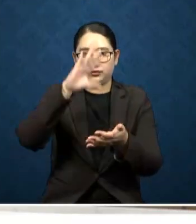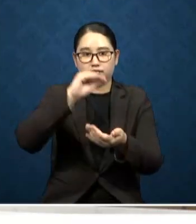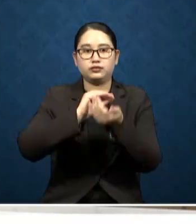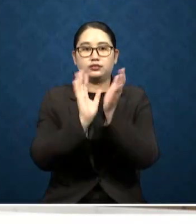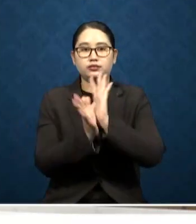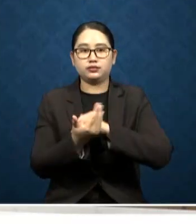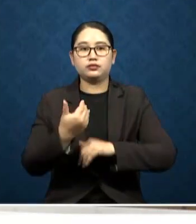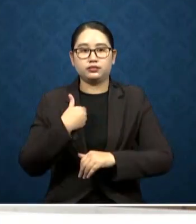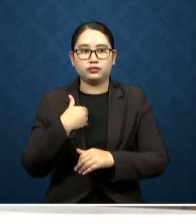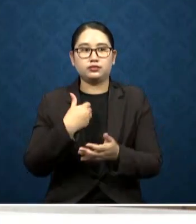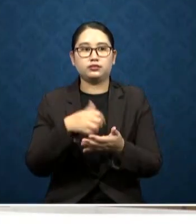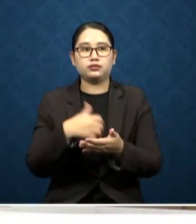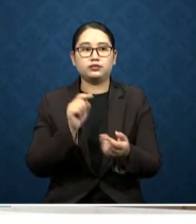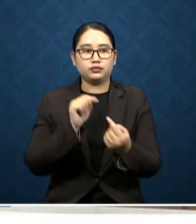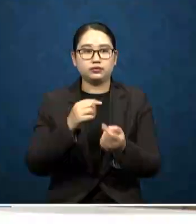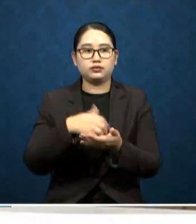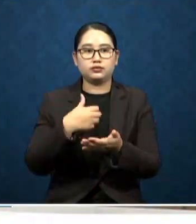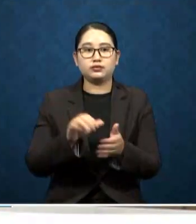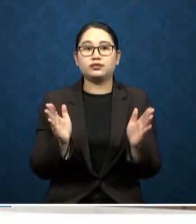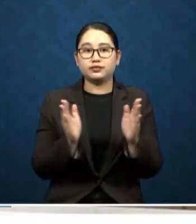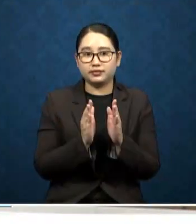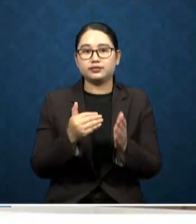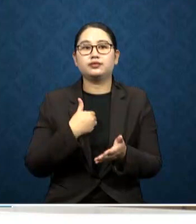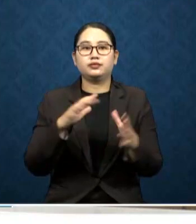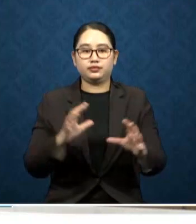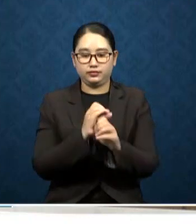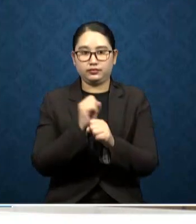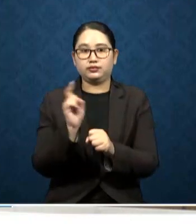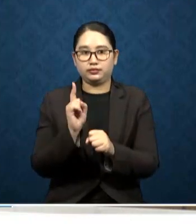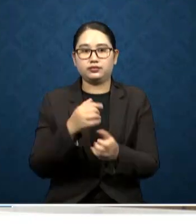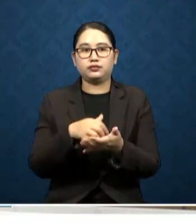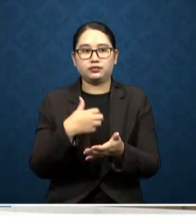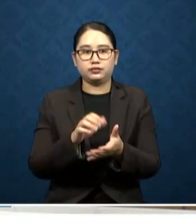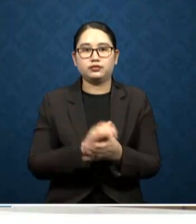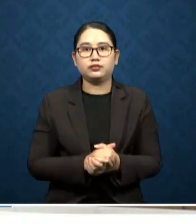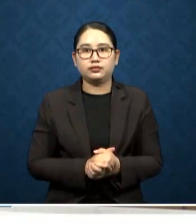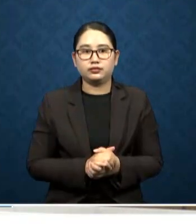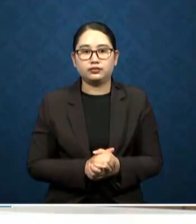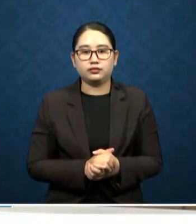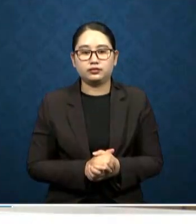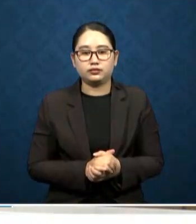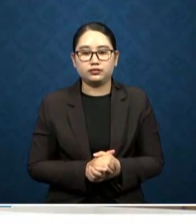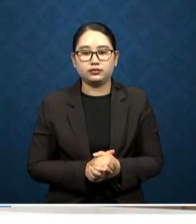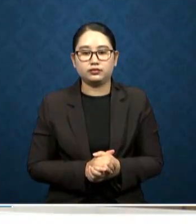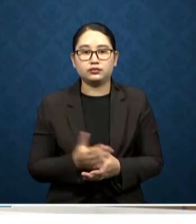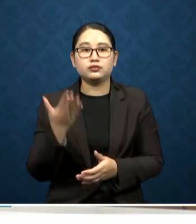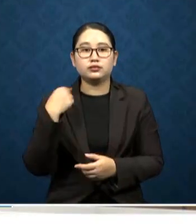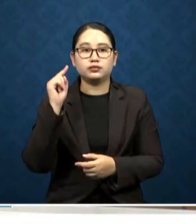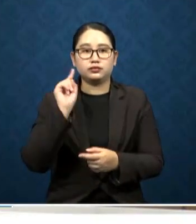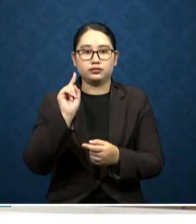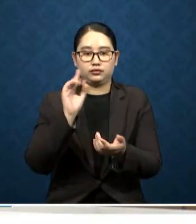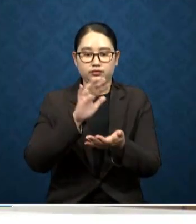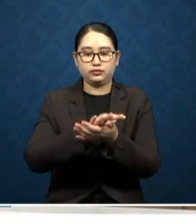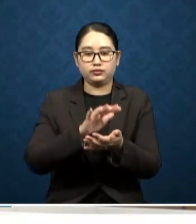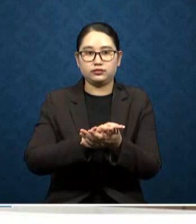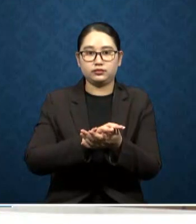แปลงความจริงคอนเซปสั้นๆของเรื่องนี้มีสั้นๆดังนี้ท่านประธานครับเอ่อเดิมทีเนี่ยโรงเรียนเอกชนสา